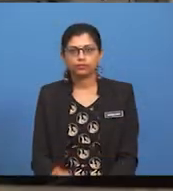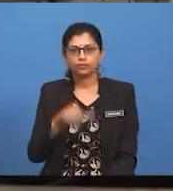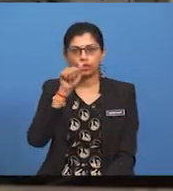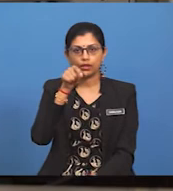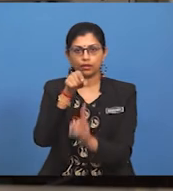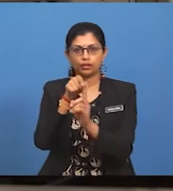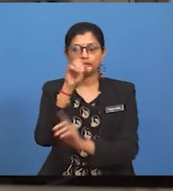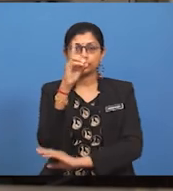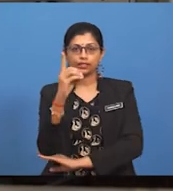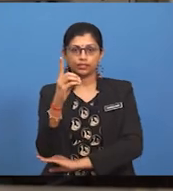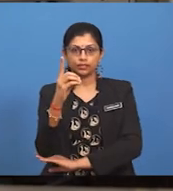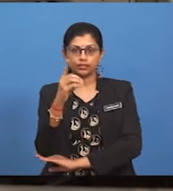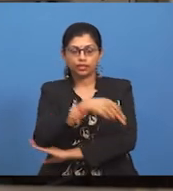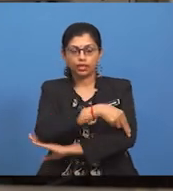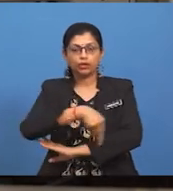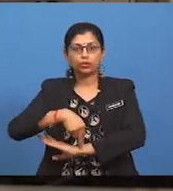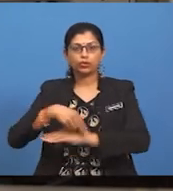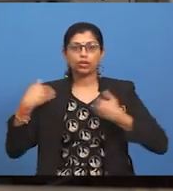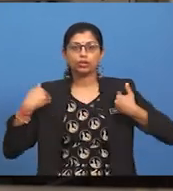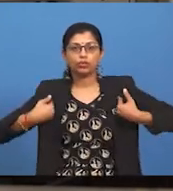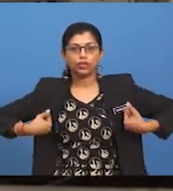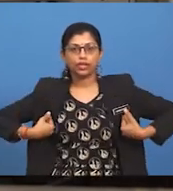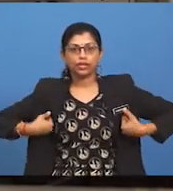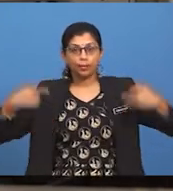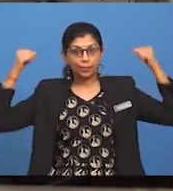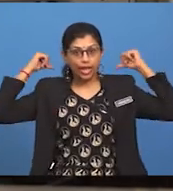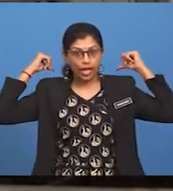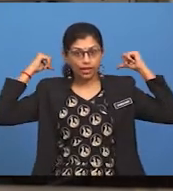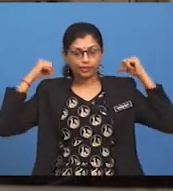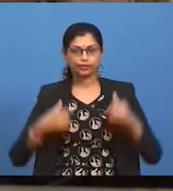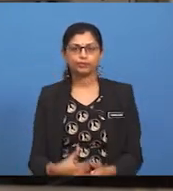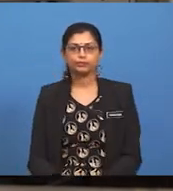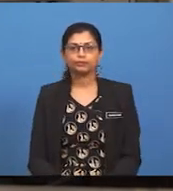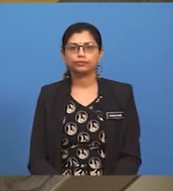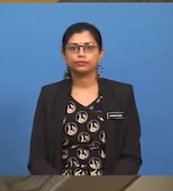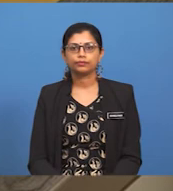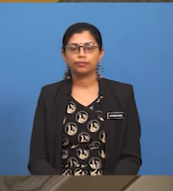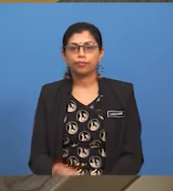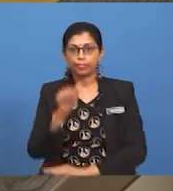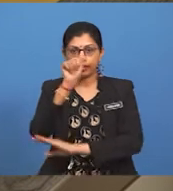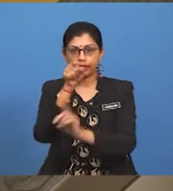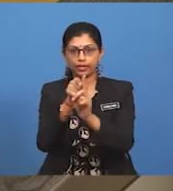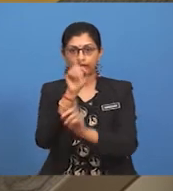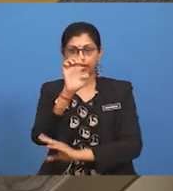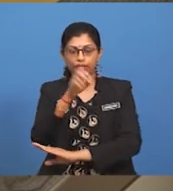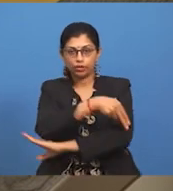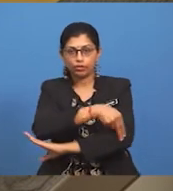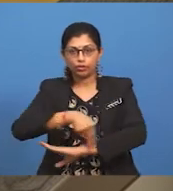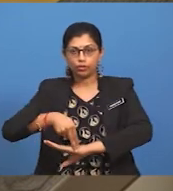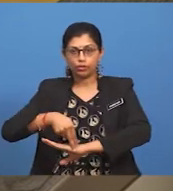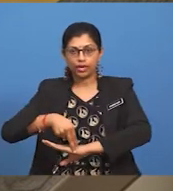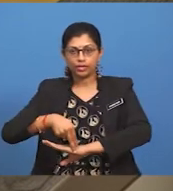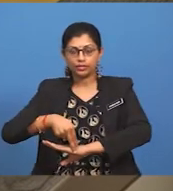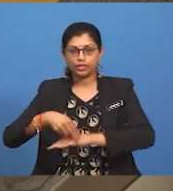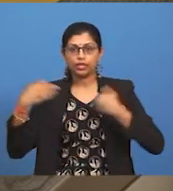A ke D ialah ukuran kerut lengan belakang. A ke E ukuran kerut